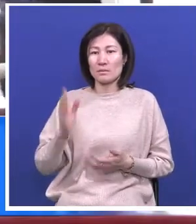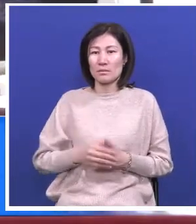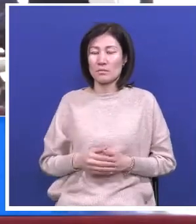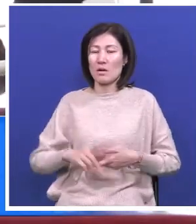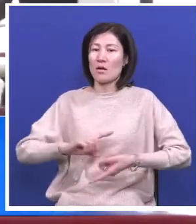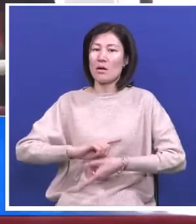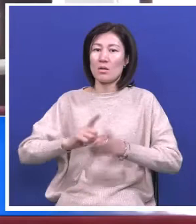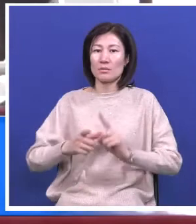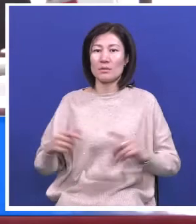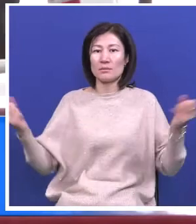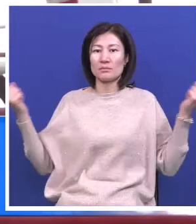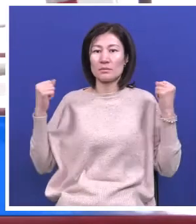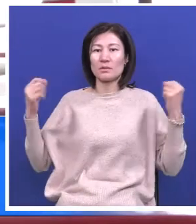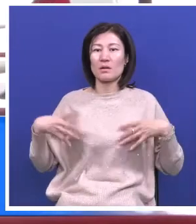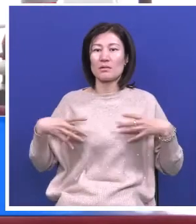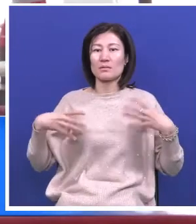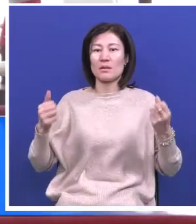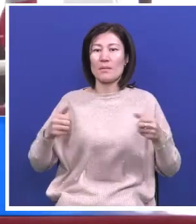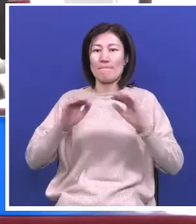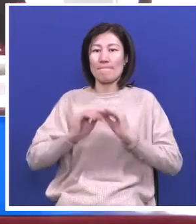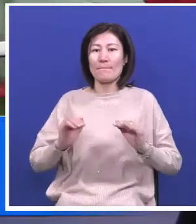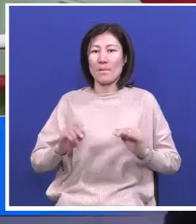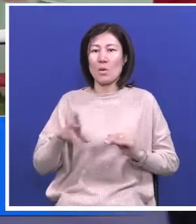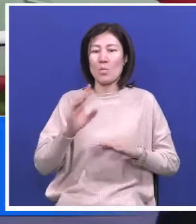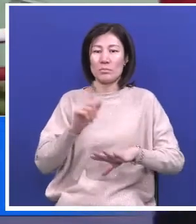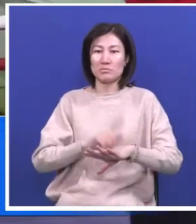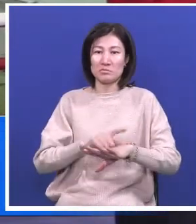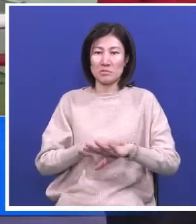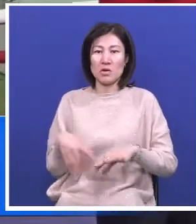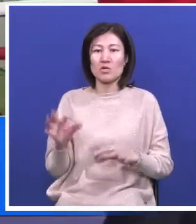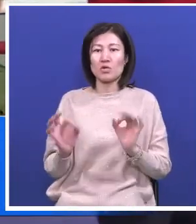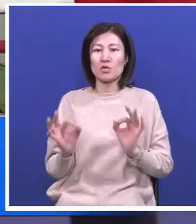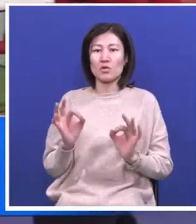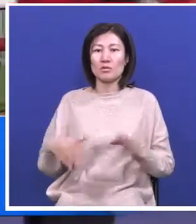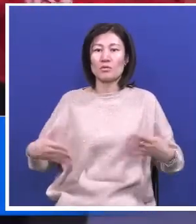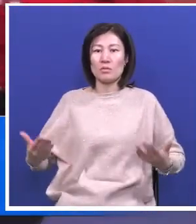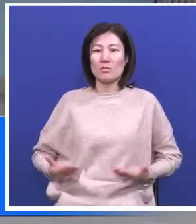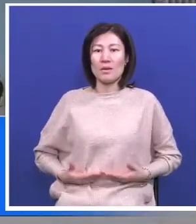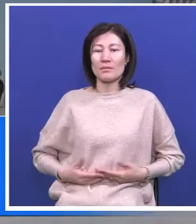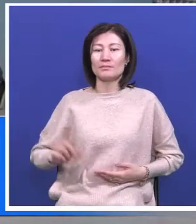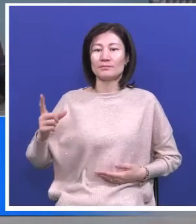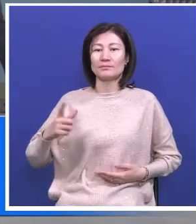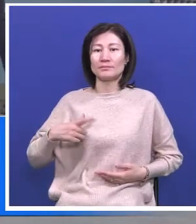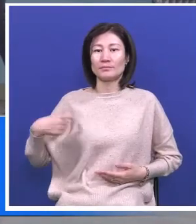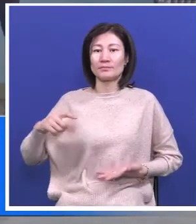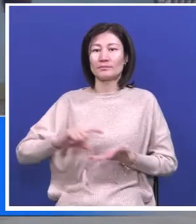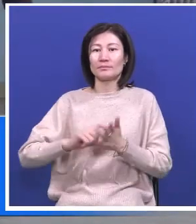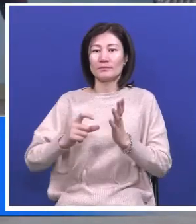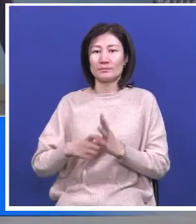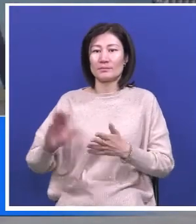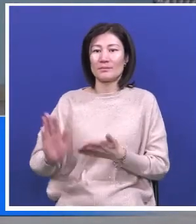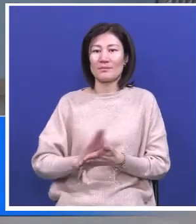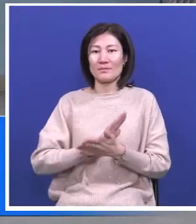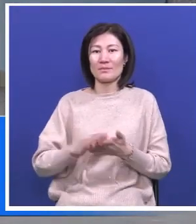жоқ. Спорт денсаулық кепілі. Онымен қоса баланың бос уақытын тиімді өткізуге мүмкіндік береді. Жаттығатын жаттығу залдарының тегін